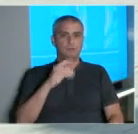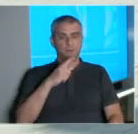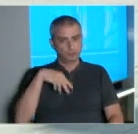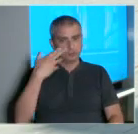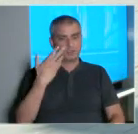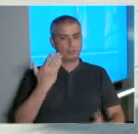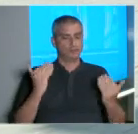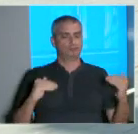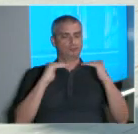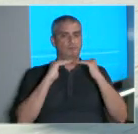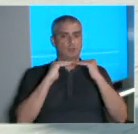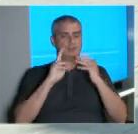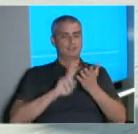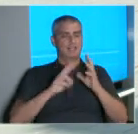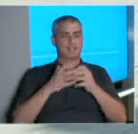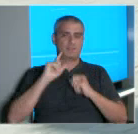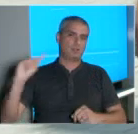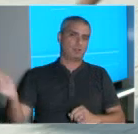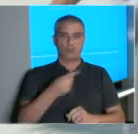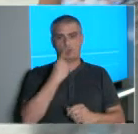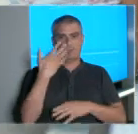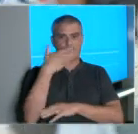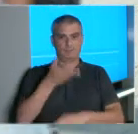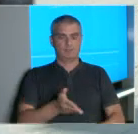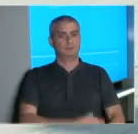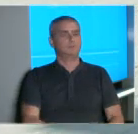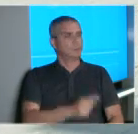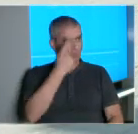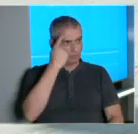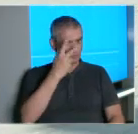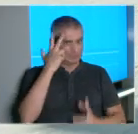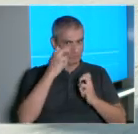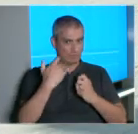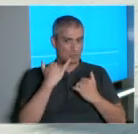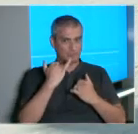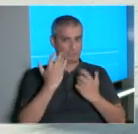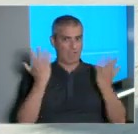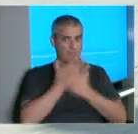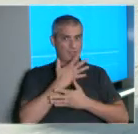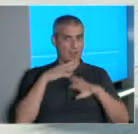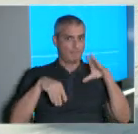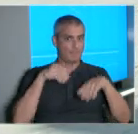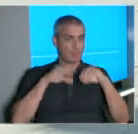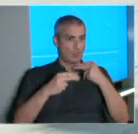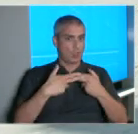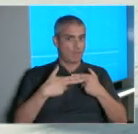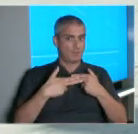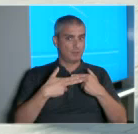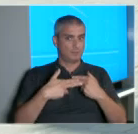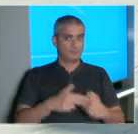שיהיה שוויון וצדק חברתי בין כולם במדינה הזאת. אתה חושב שצפויה לנו איזושהי הפתעה במערכת הבחירות